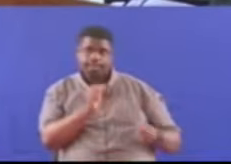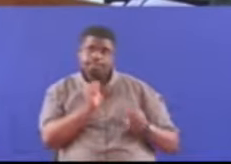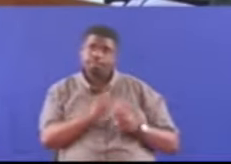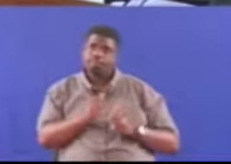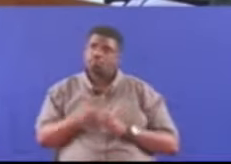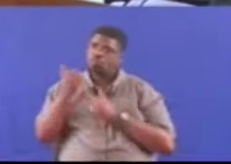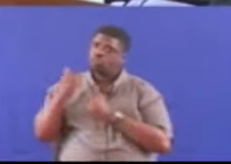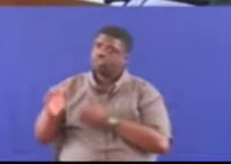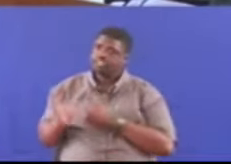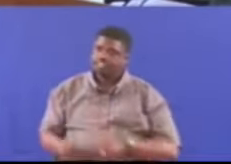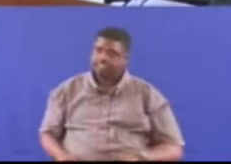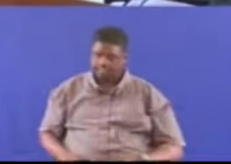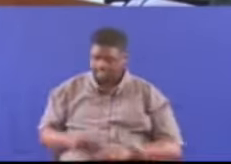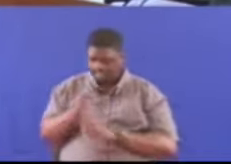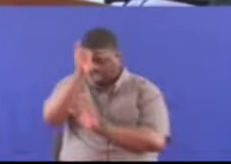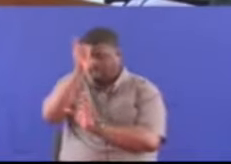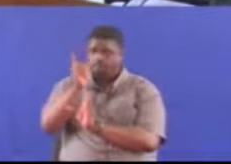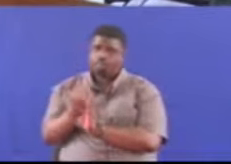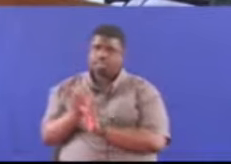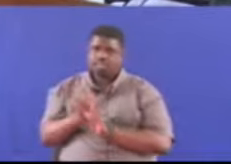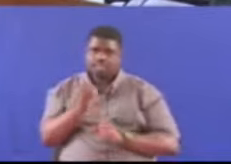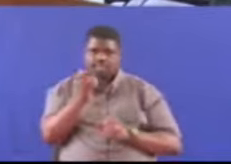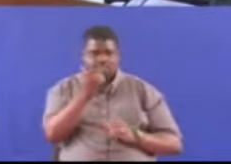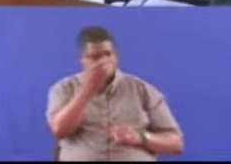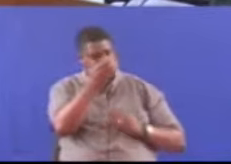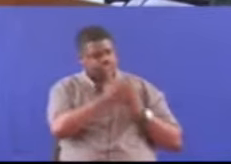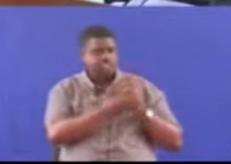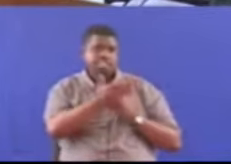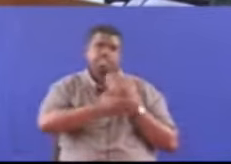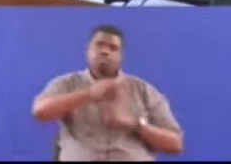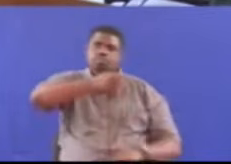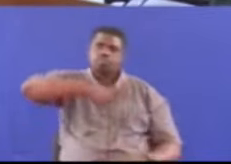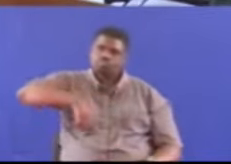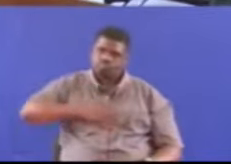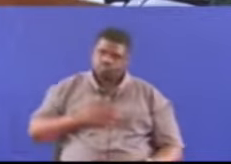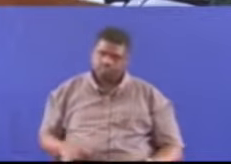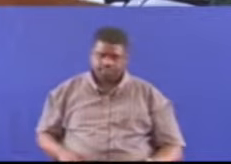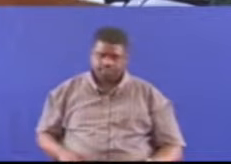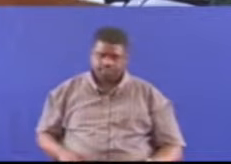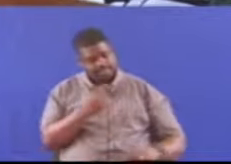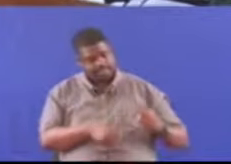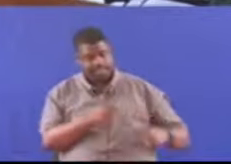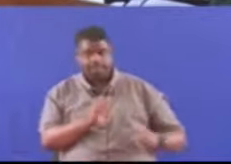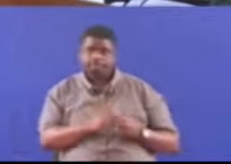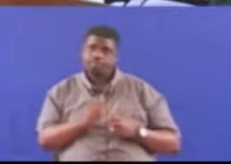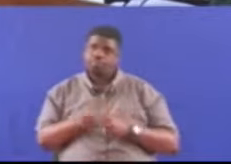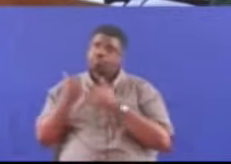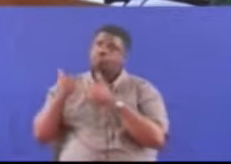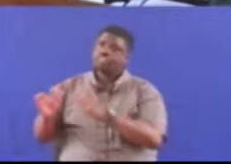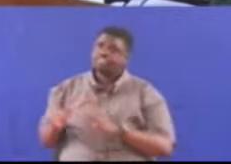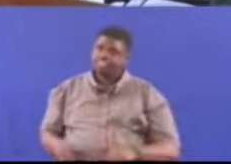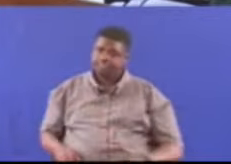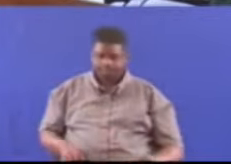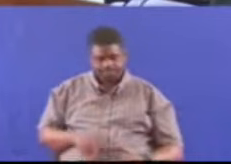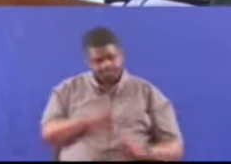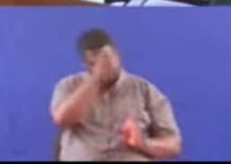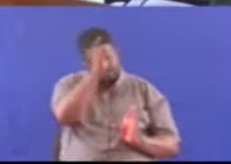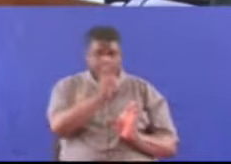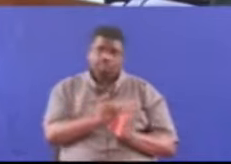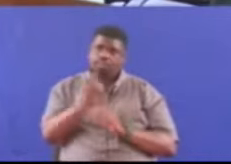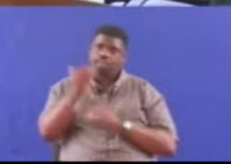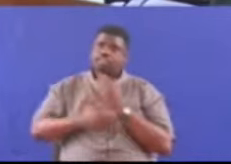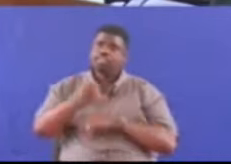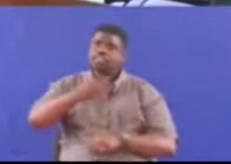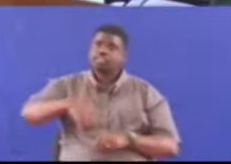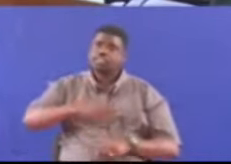na diplomasia ya nchi yetu. Sera yetu ya mambo ya nje na diplomasia ya nchi yetu